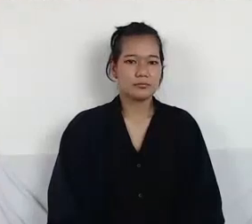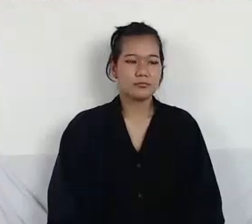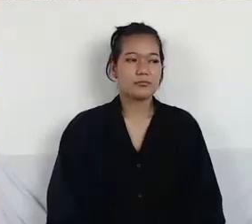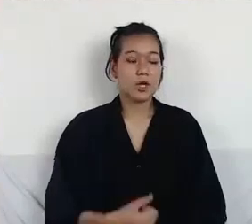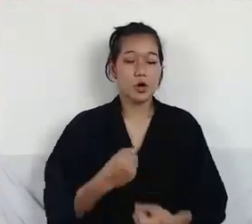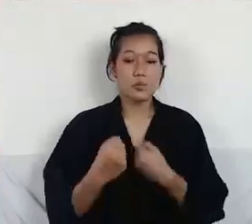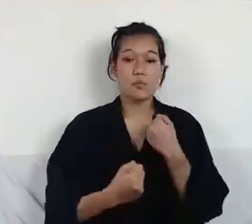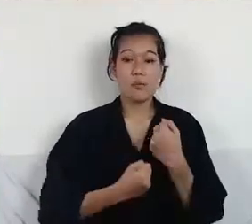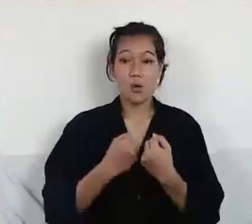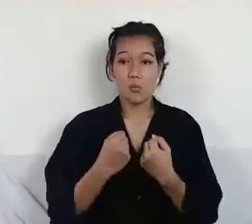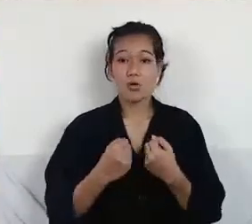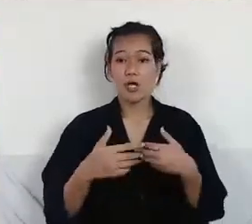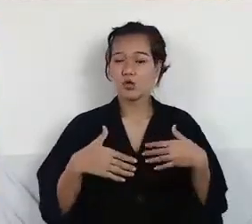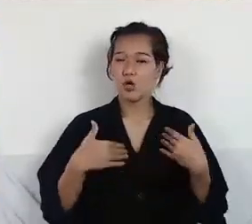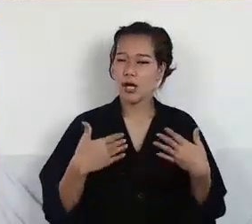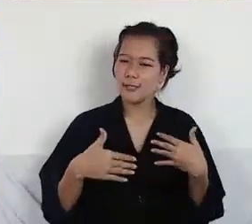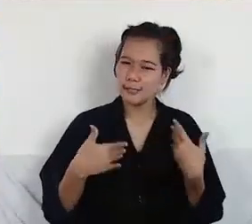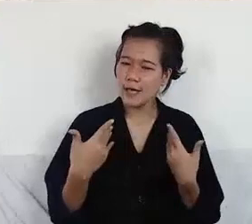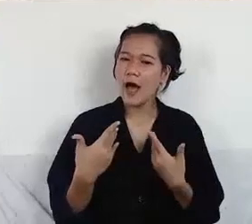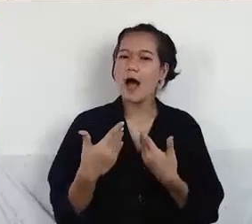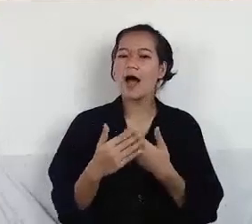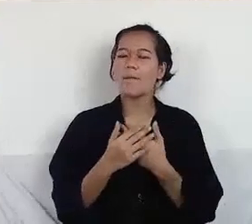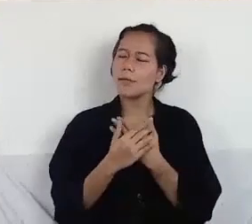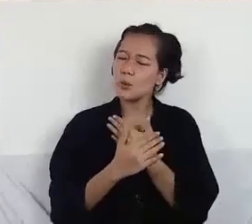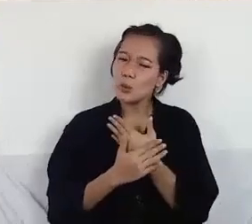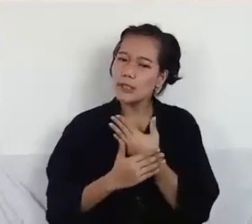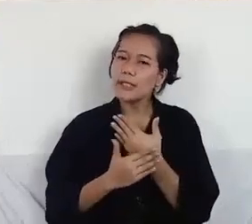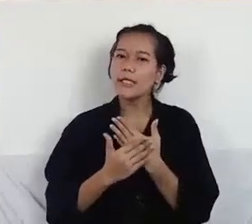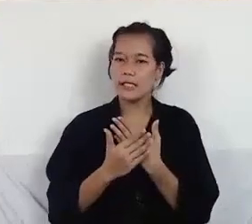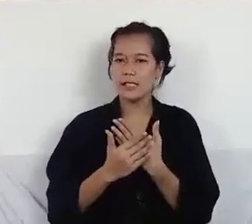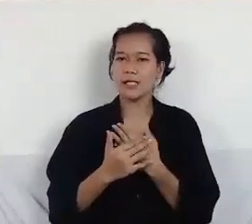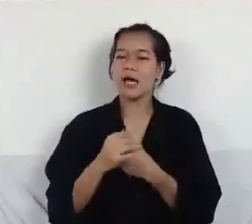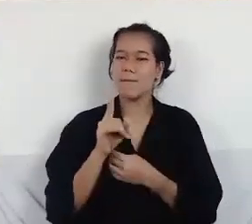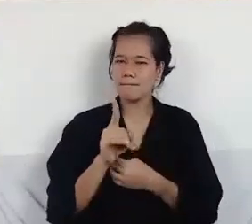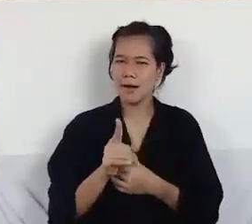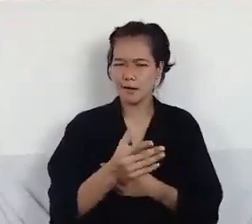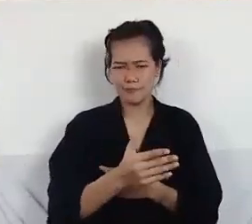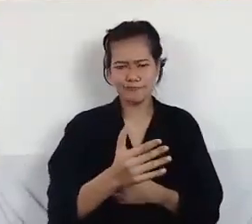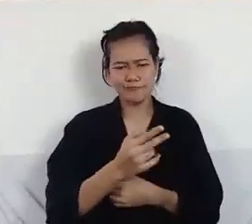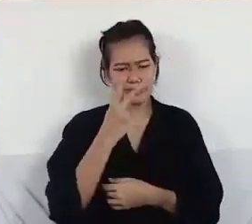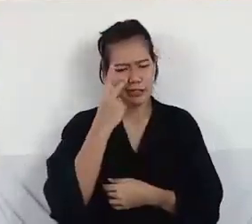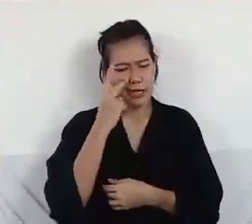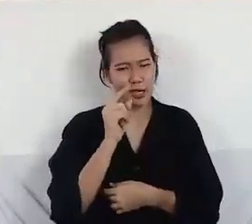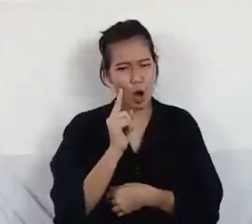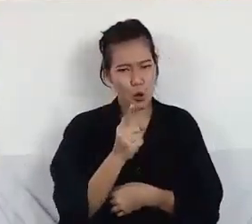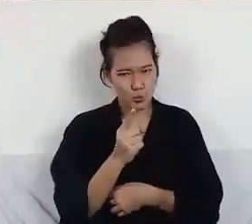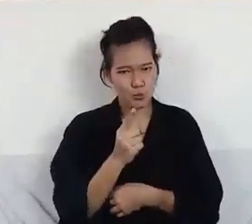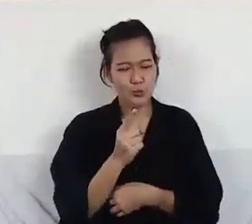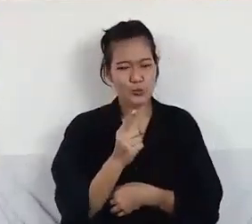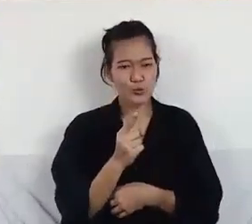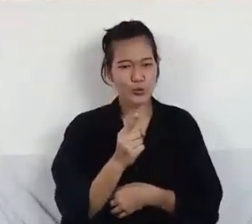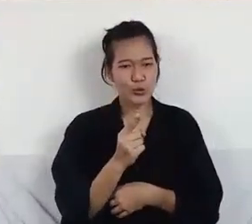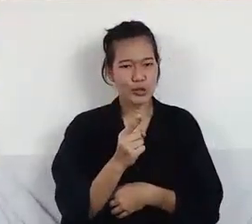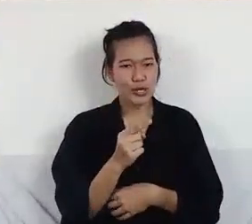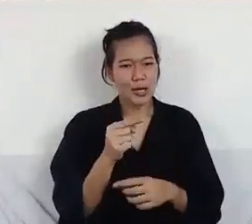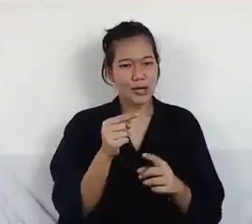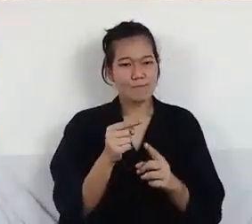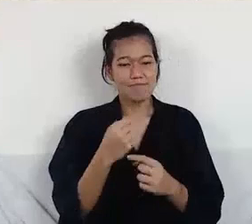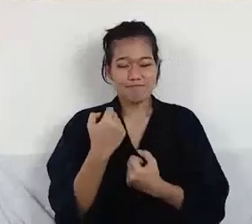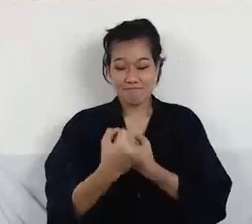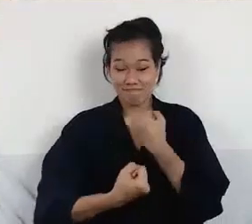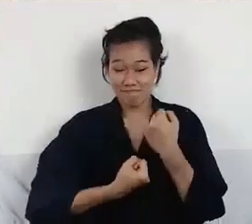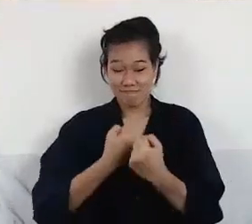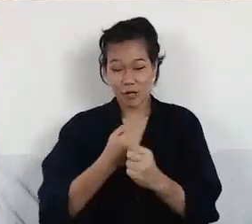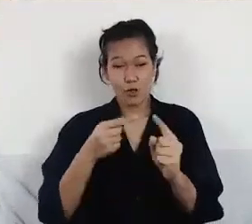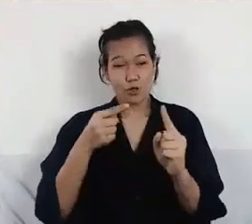Kita melakukan itu dengan kegembiraan, maka yakin dan percayalah, tujuan atau karya yang kita